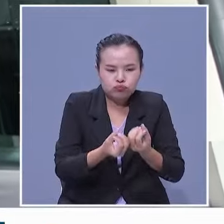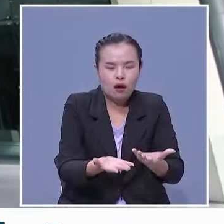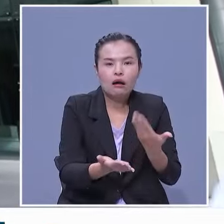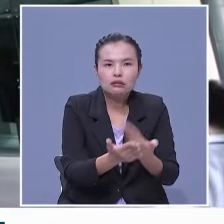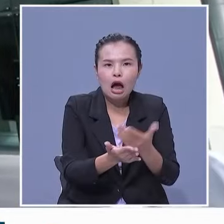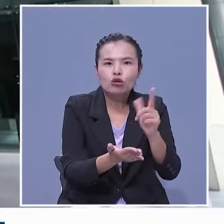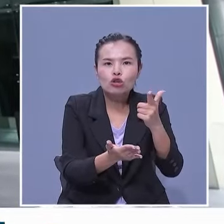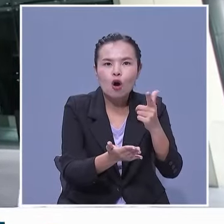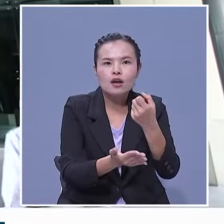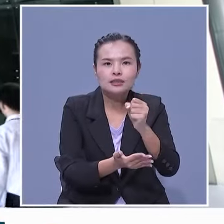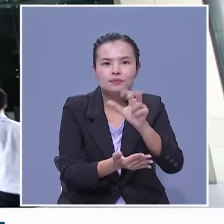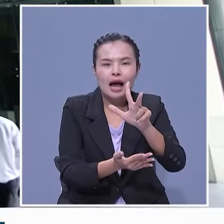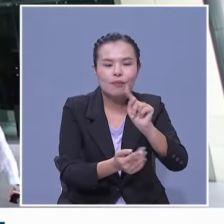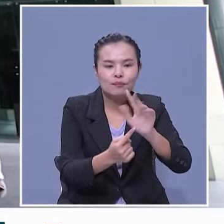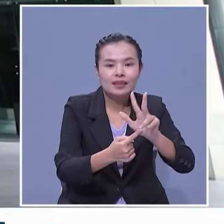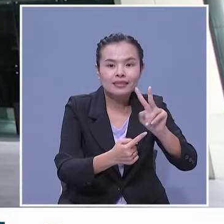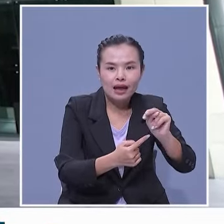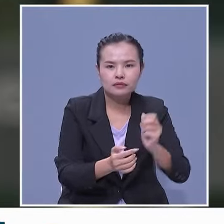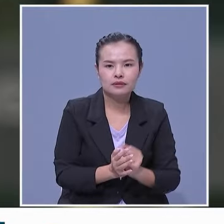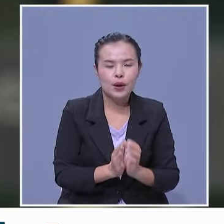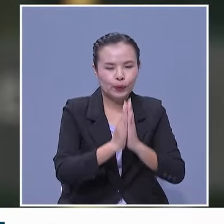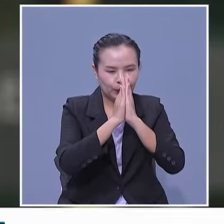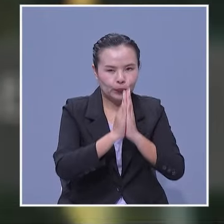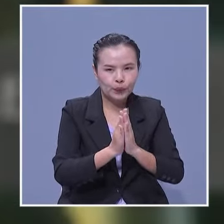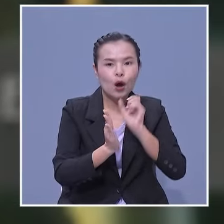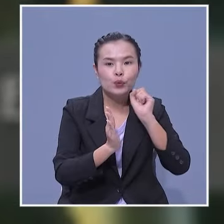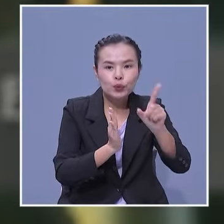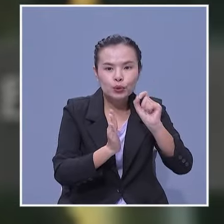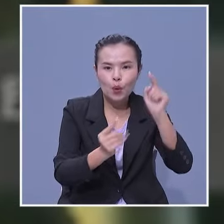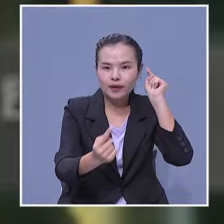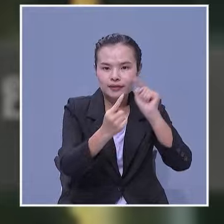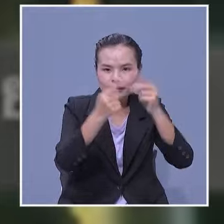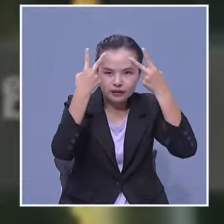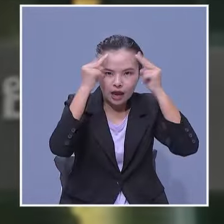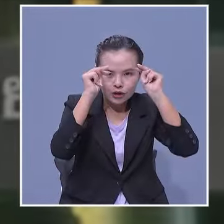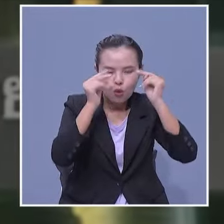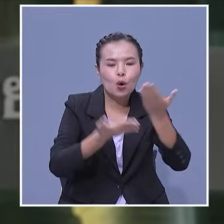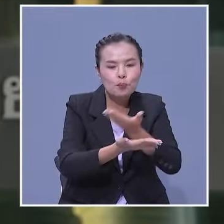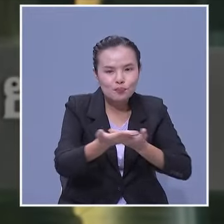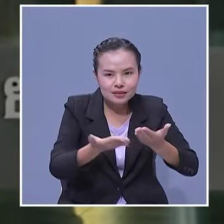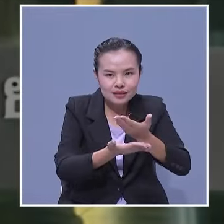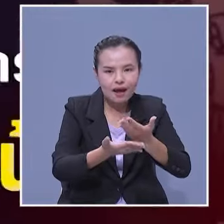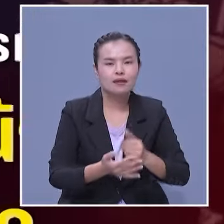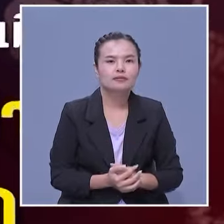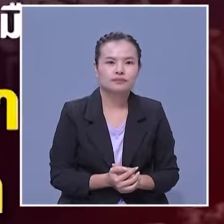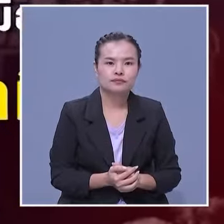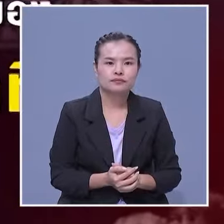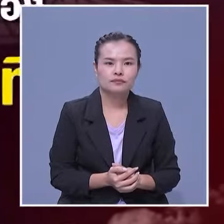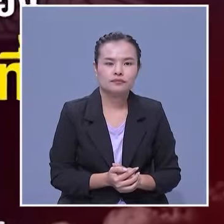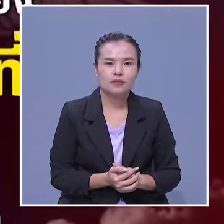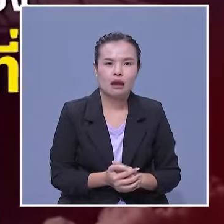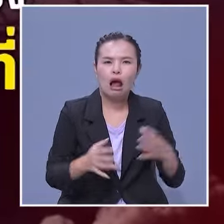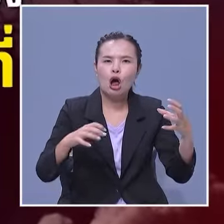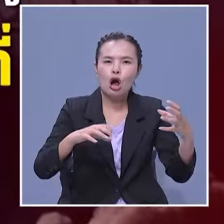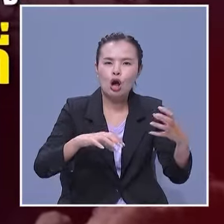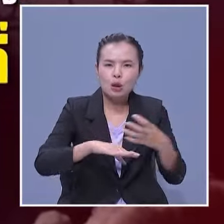คลังหลวงกว่า 13ตันนะครับจึงกราบเรียนด่วนที่สุดมาถึงท่านนายกเพื่อโปรดพิจารณาว่าอย่านำการ